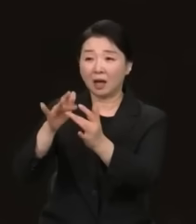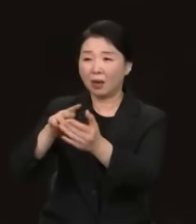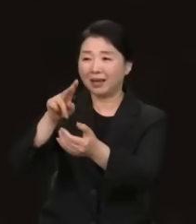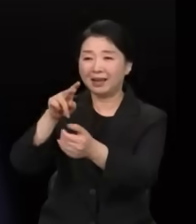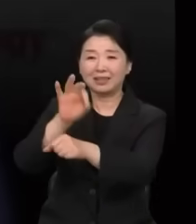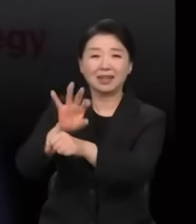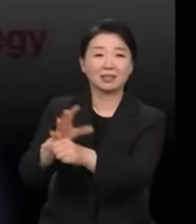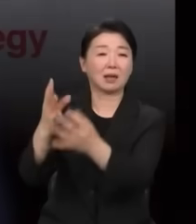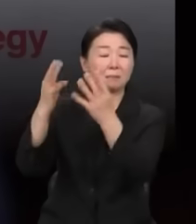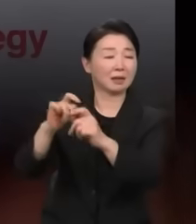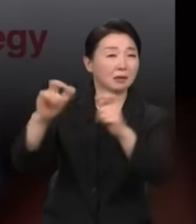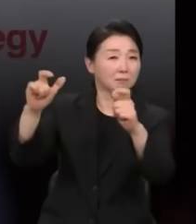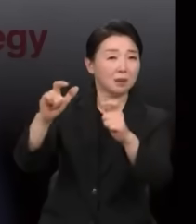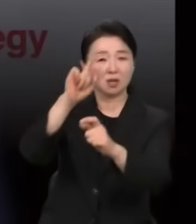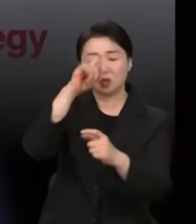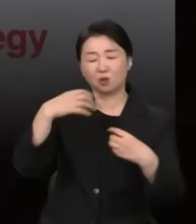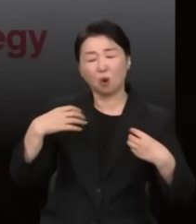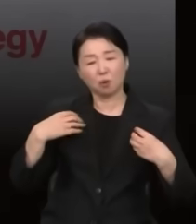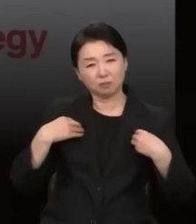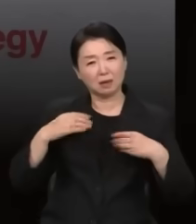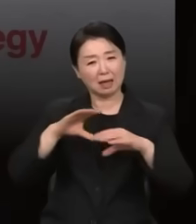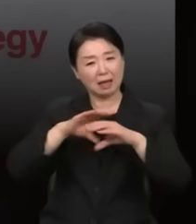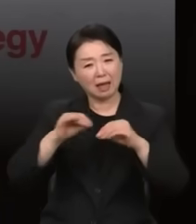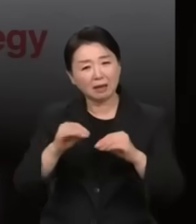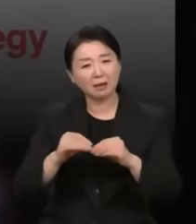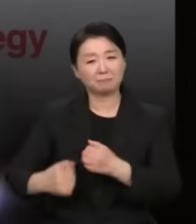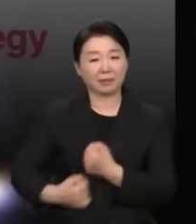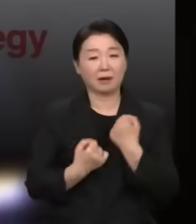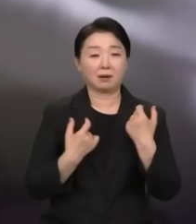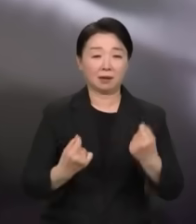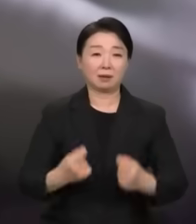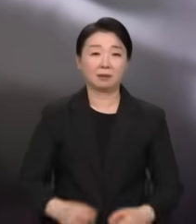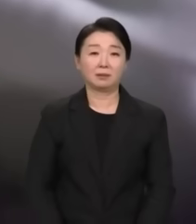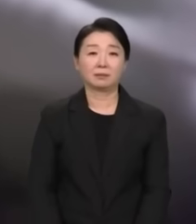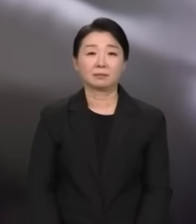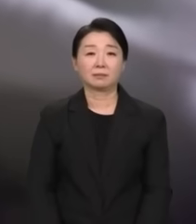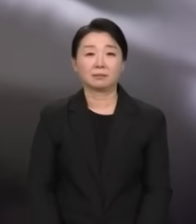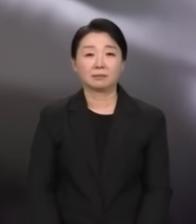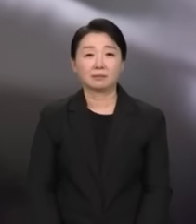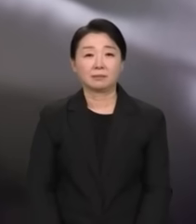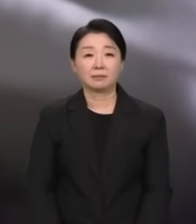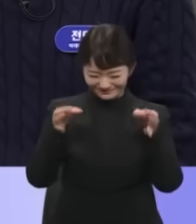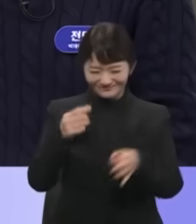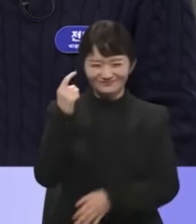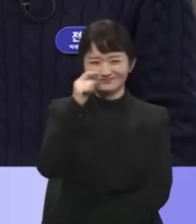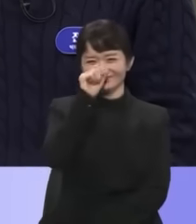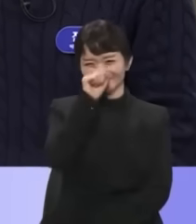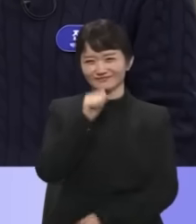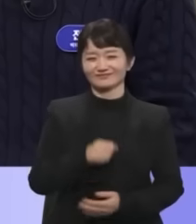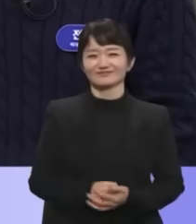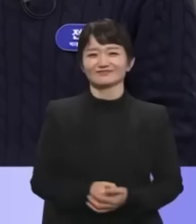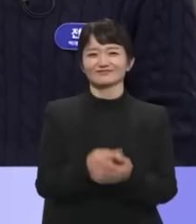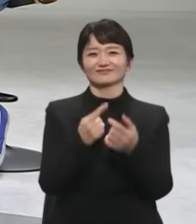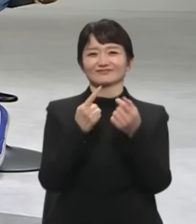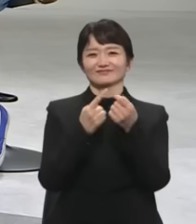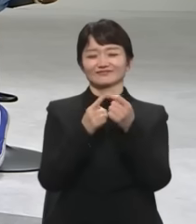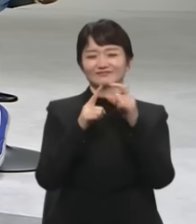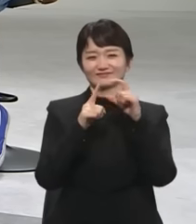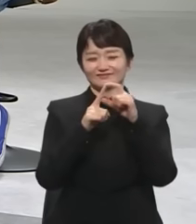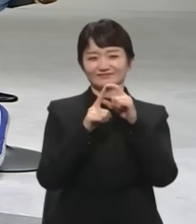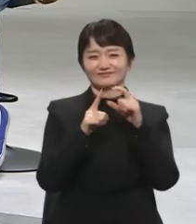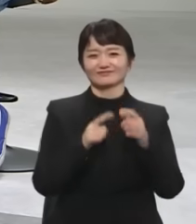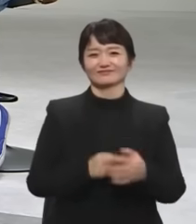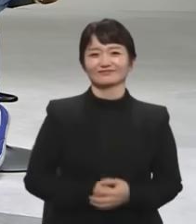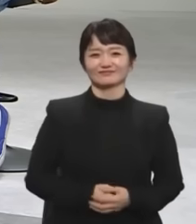상황에서 정부 대책이 다소 늦었다는 지적도 나옵니다. JTBC 김도훈입니다. 첫 번째 키워드 바로 가죠. 네, 첫